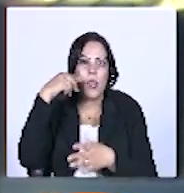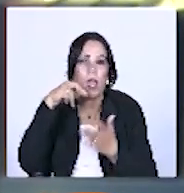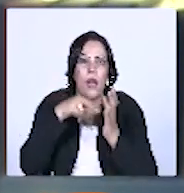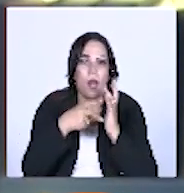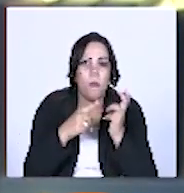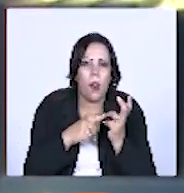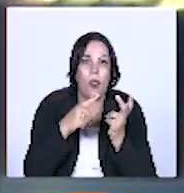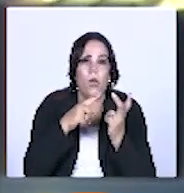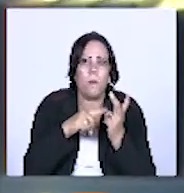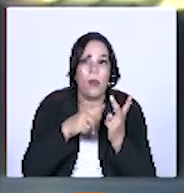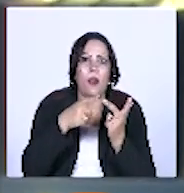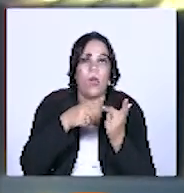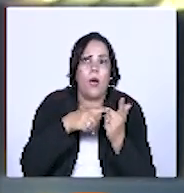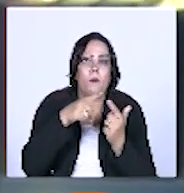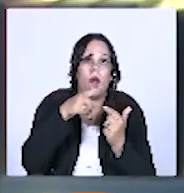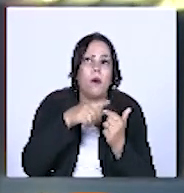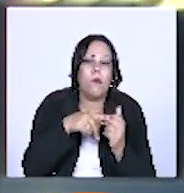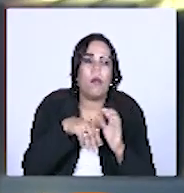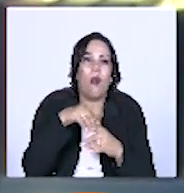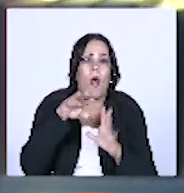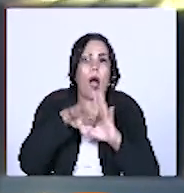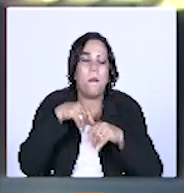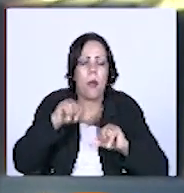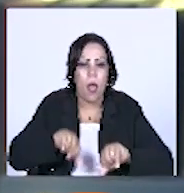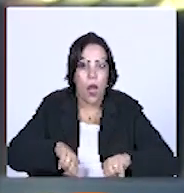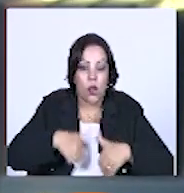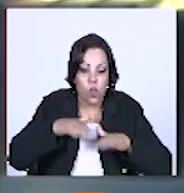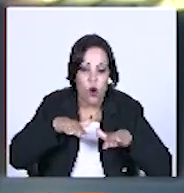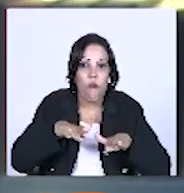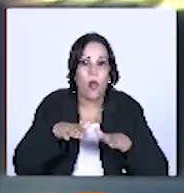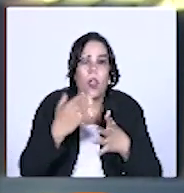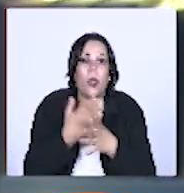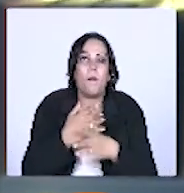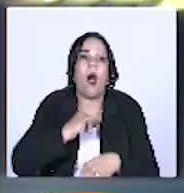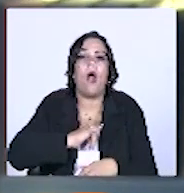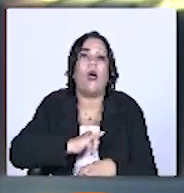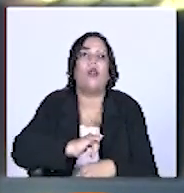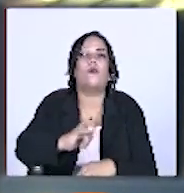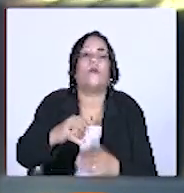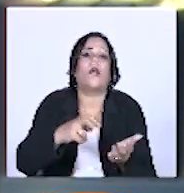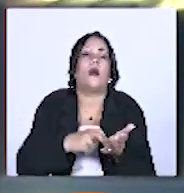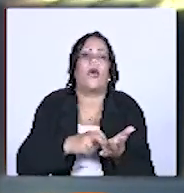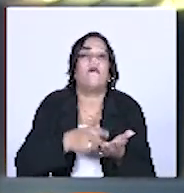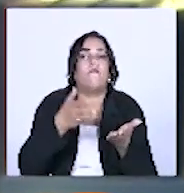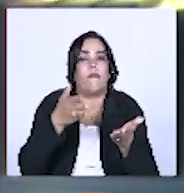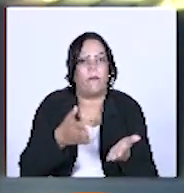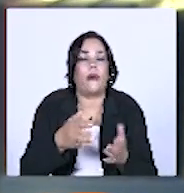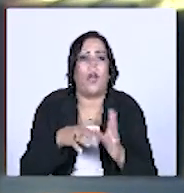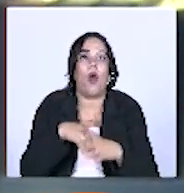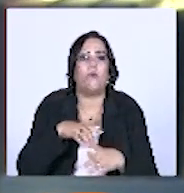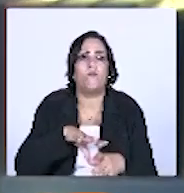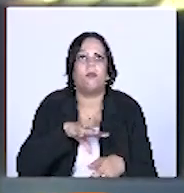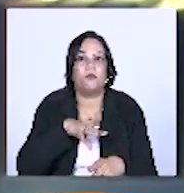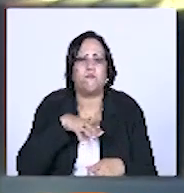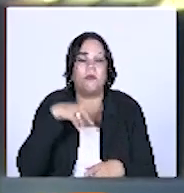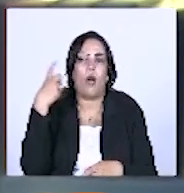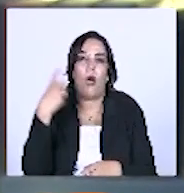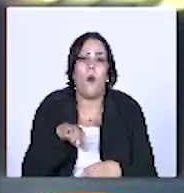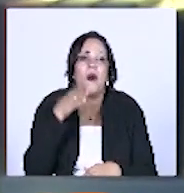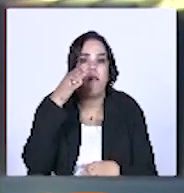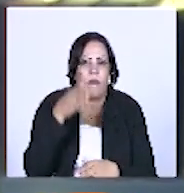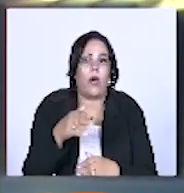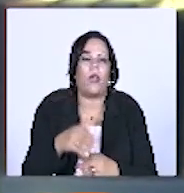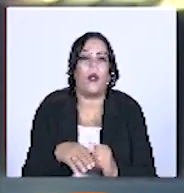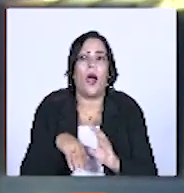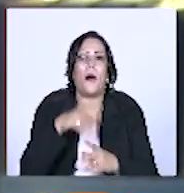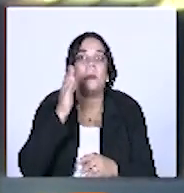اوهام وبتعيش فيها وده اللي بيخليها دايما في حاله قلق شديد جدا